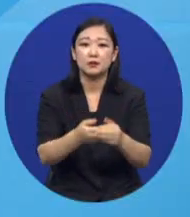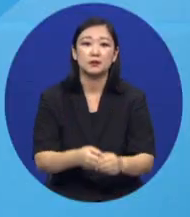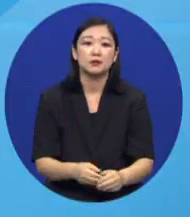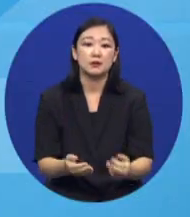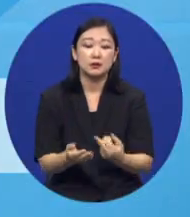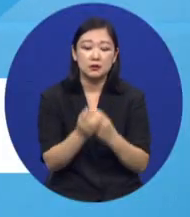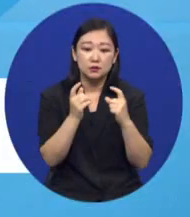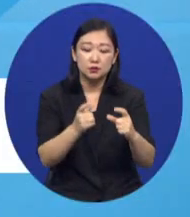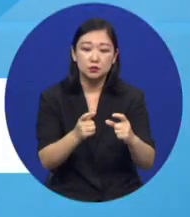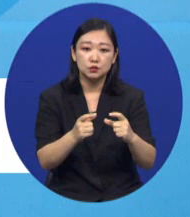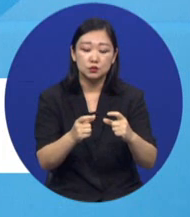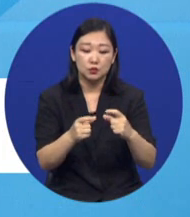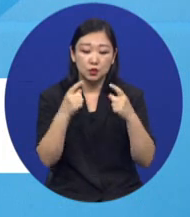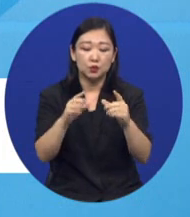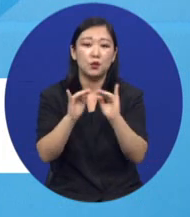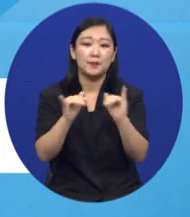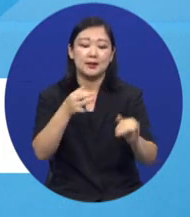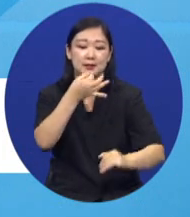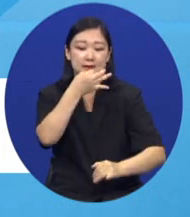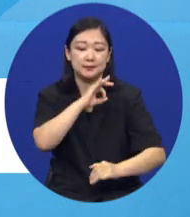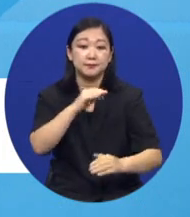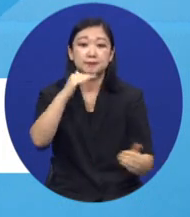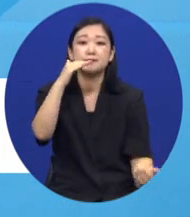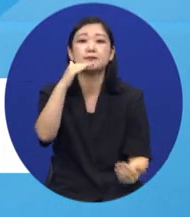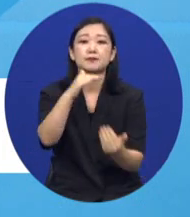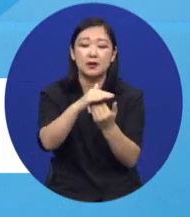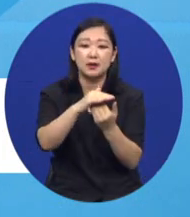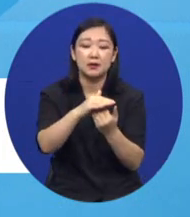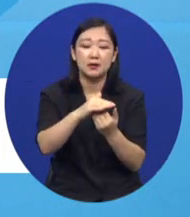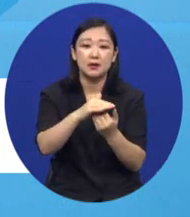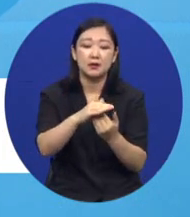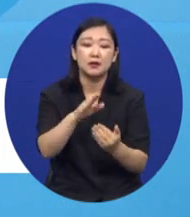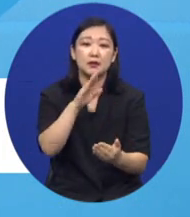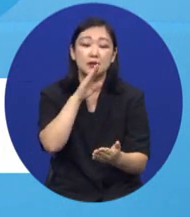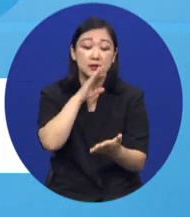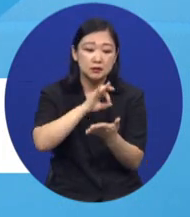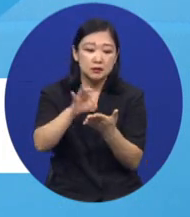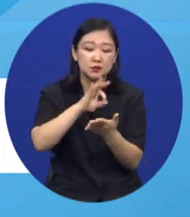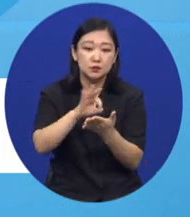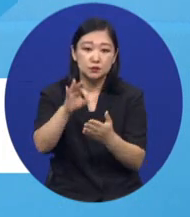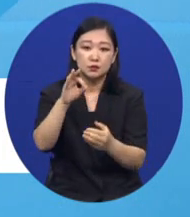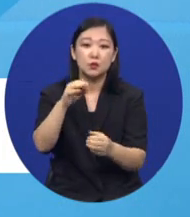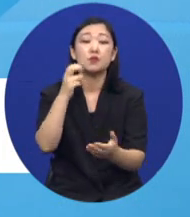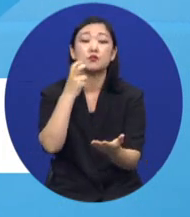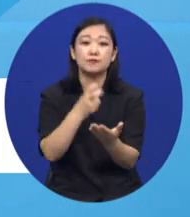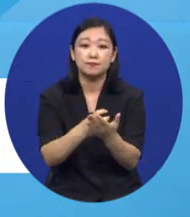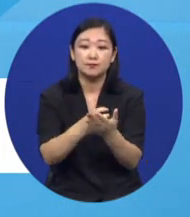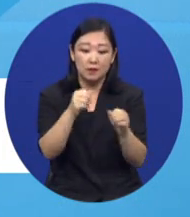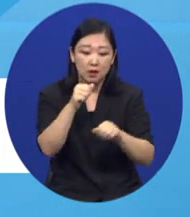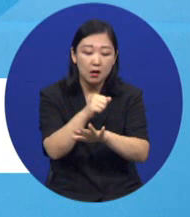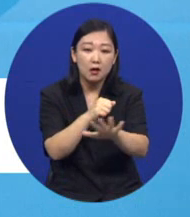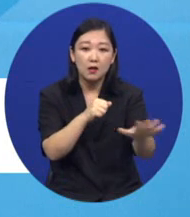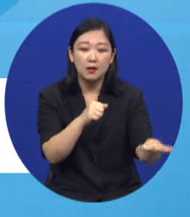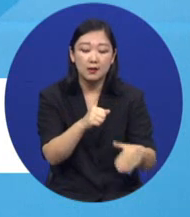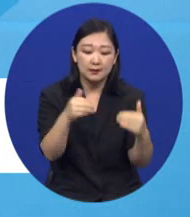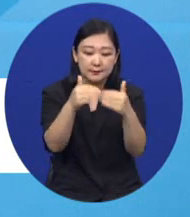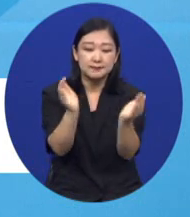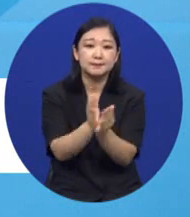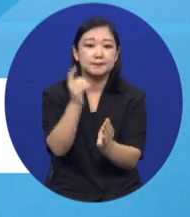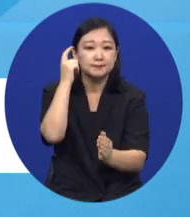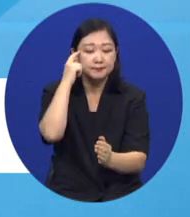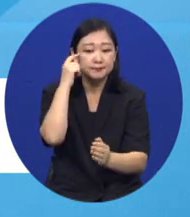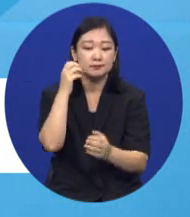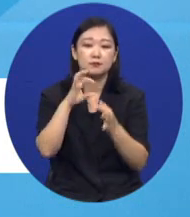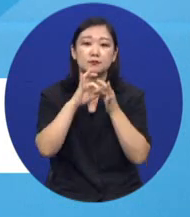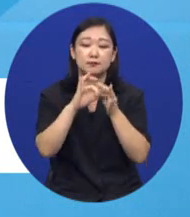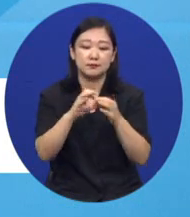제주와 도민이 이익을 최우선시하는 실용주의 원칙 아래 찬반을 뛰어넘어 집단지성을 통해